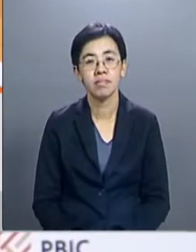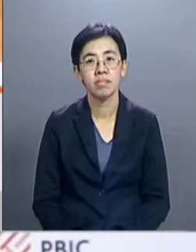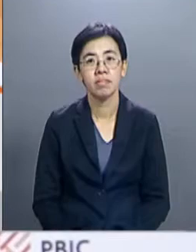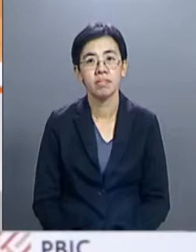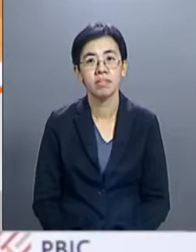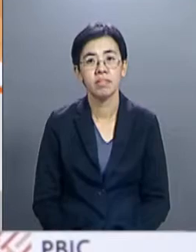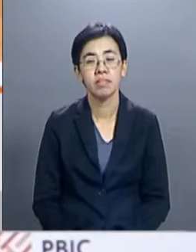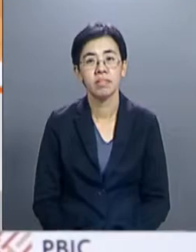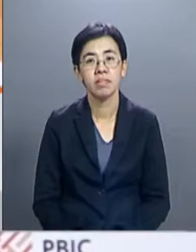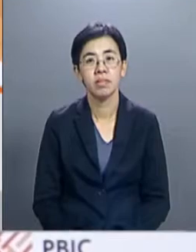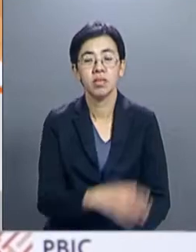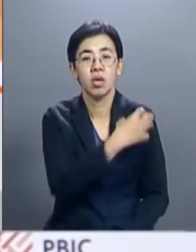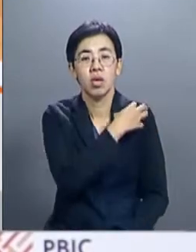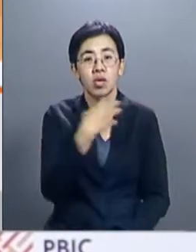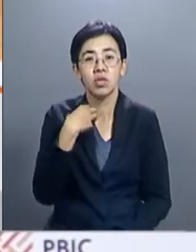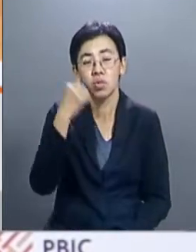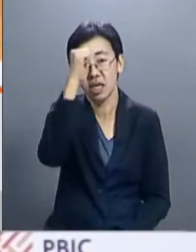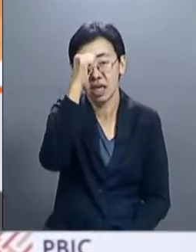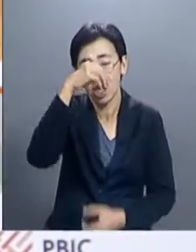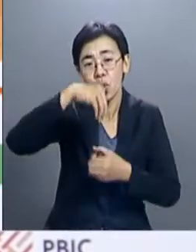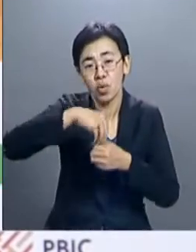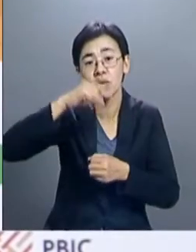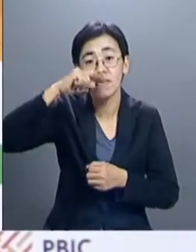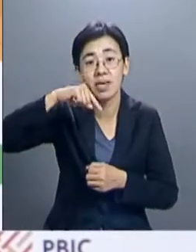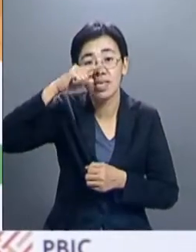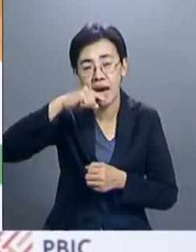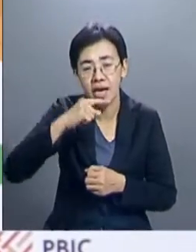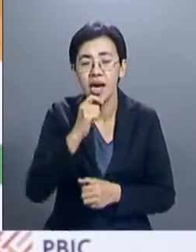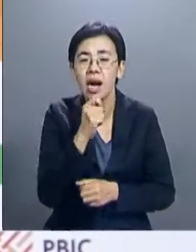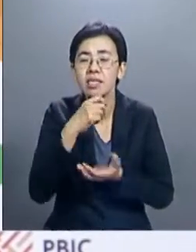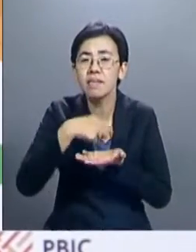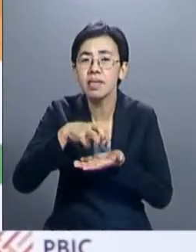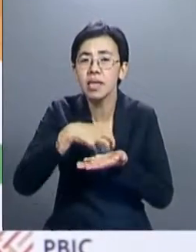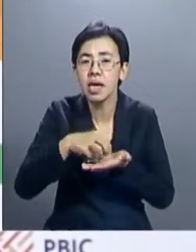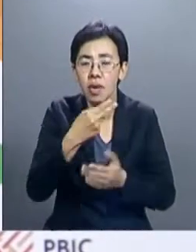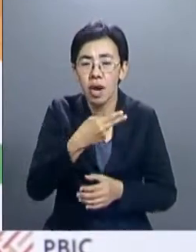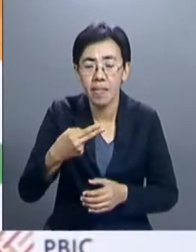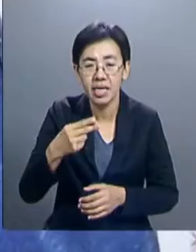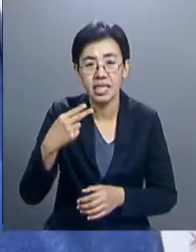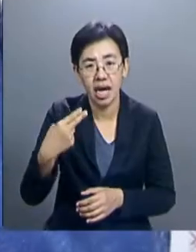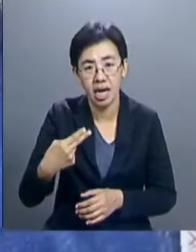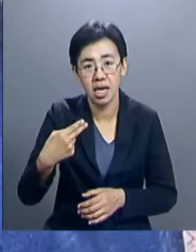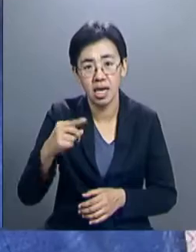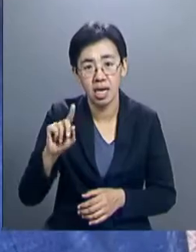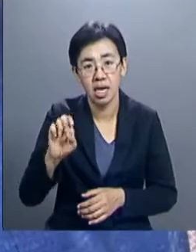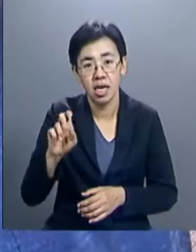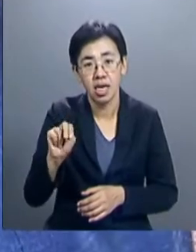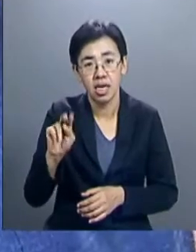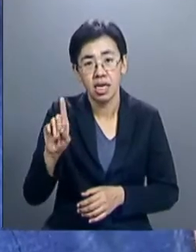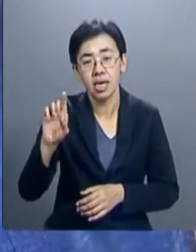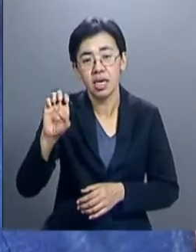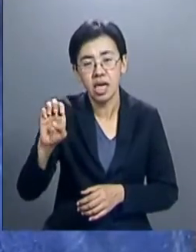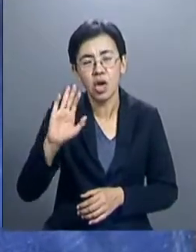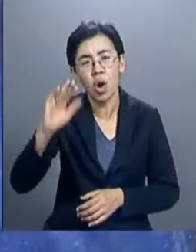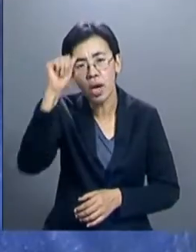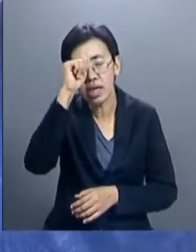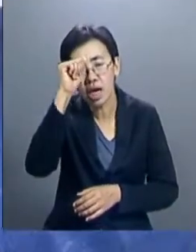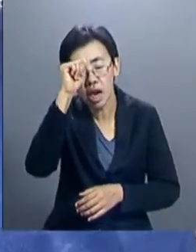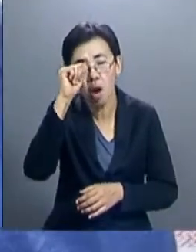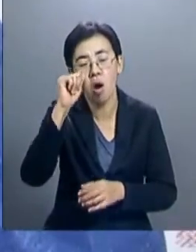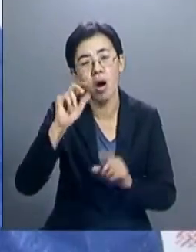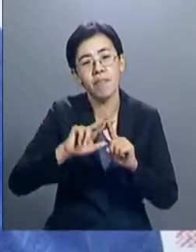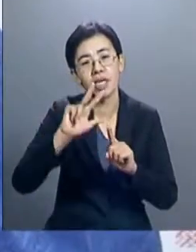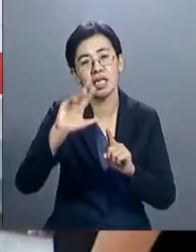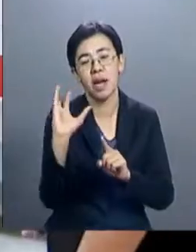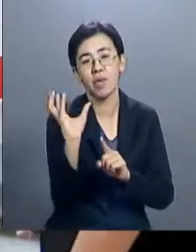actually. ส่วนเอกอัครราชทูตอินเดียประจำประเทศไทยกล่าวว่าภาษาฮินดีเป็นภาษาที่มีการใช้มากที่สุดเป็นอันดับ3ของโล